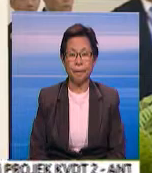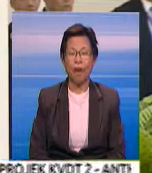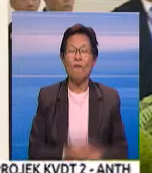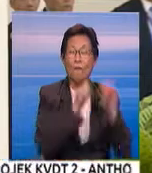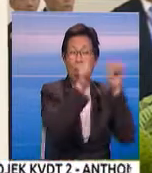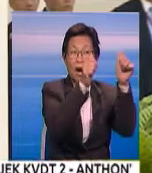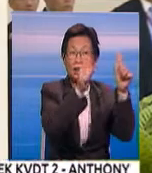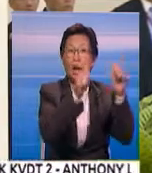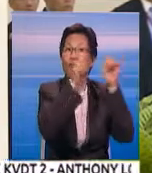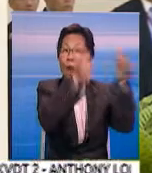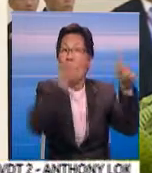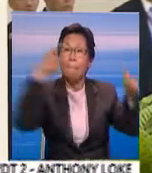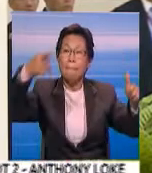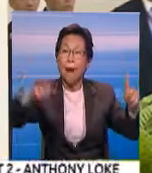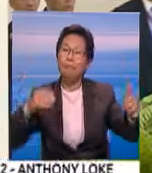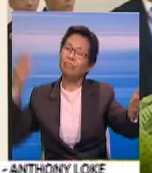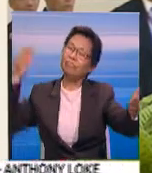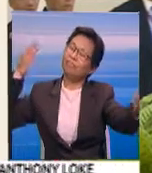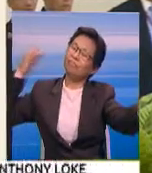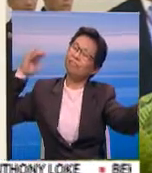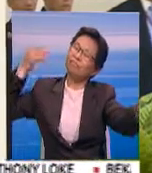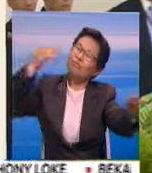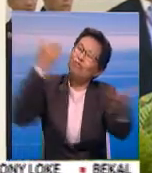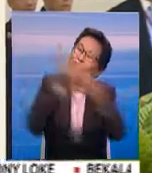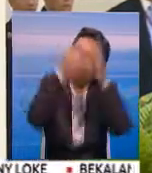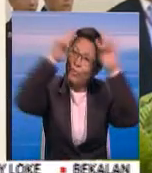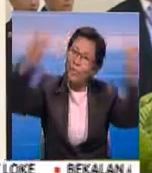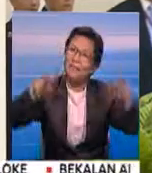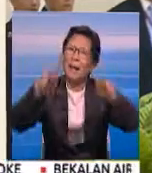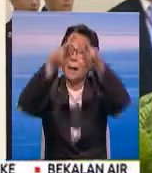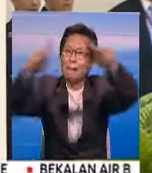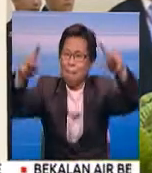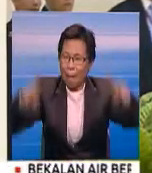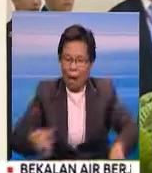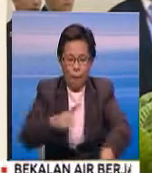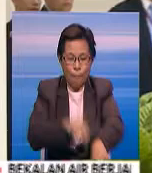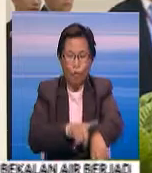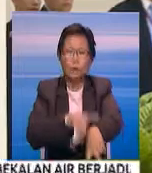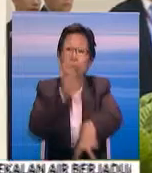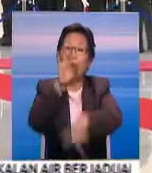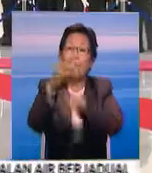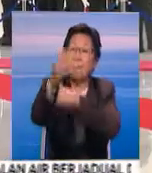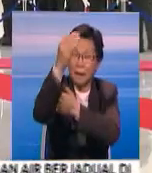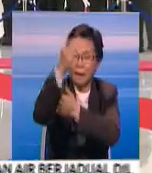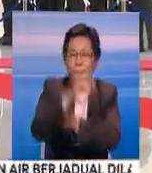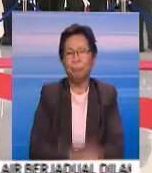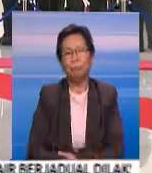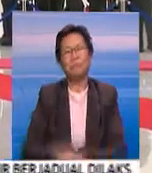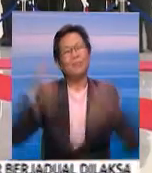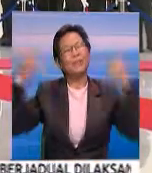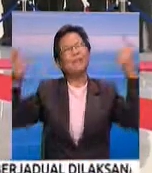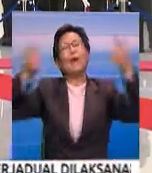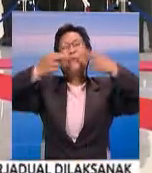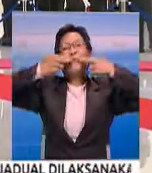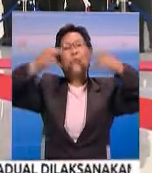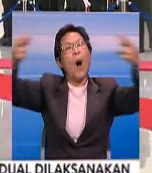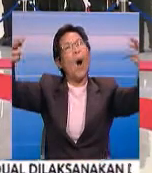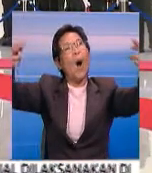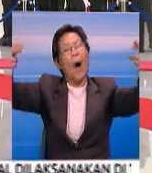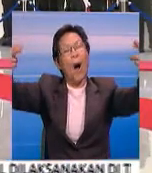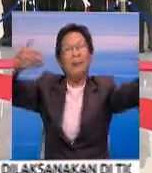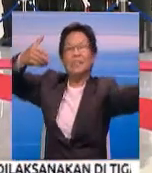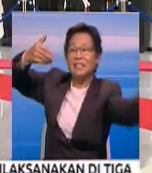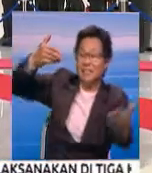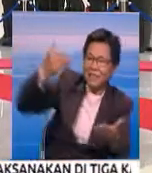Terdahulu, Perdana Menteri tiba di Peace Palace pada pukul 9 pagi waktu tempatan. Beliau diberi sambutan rasmi sebaik tiba